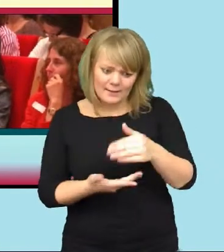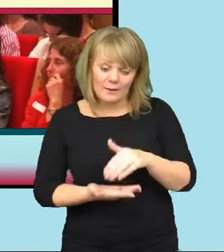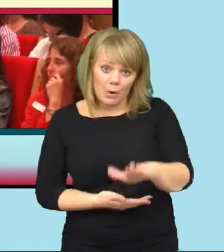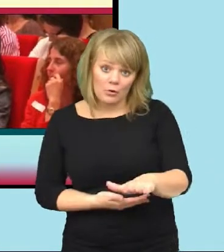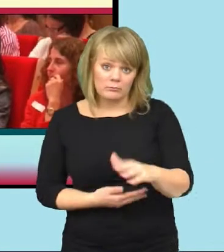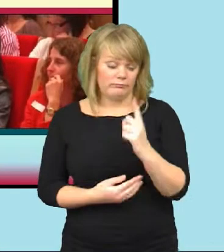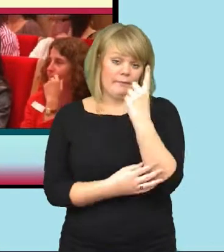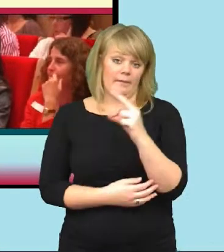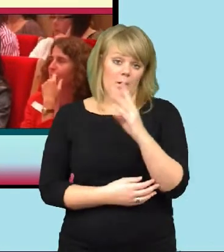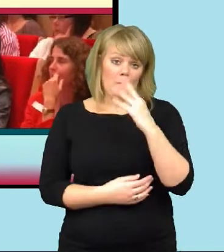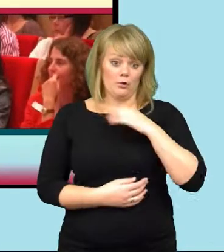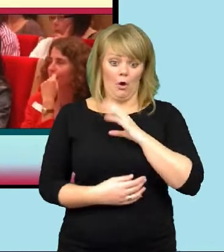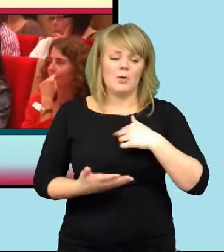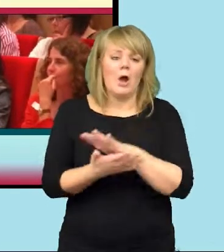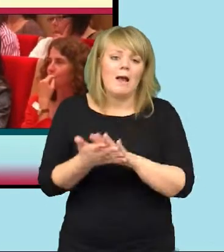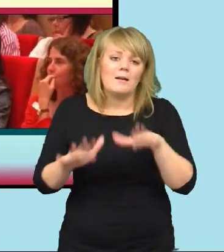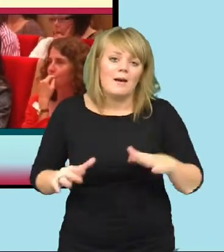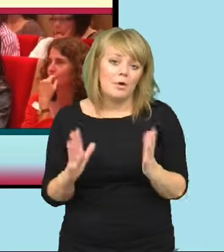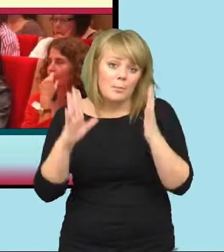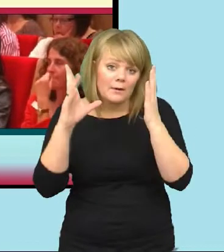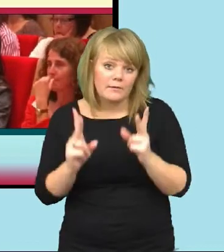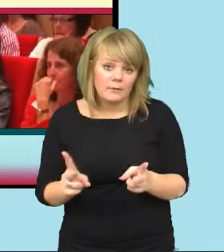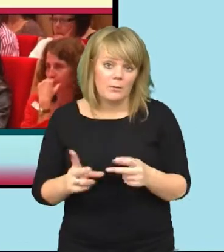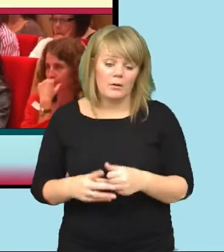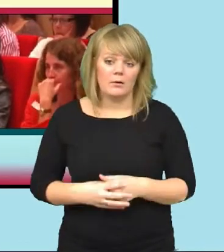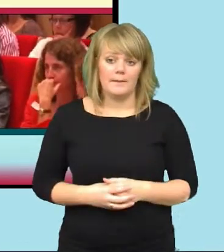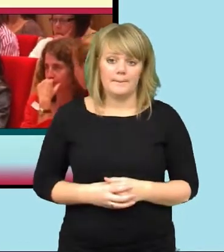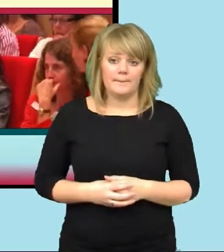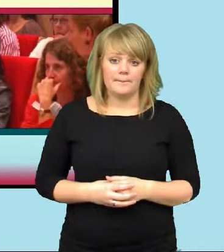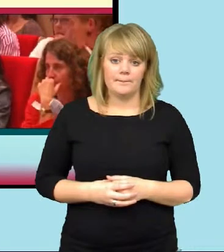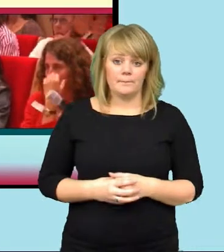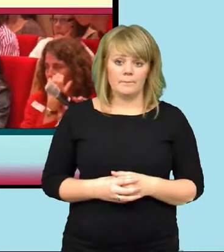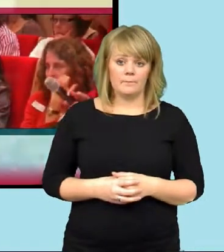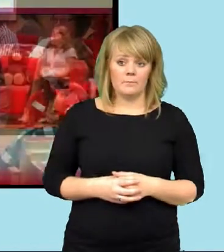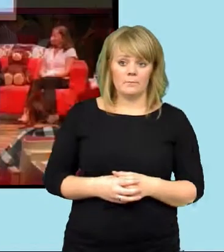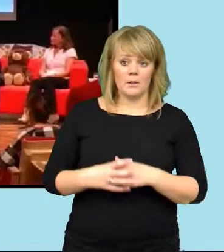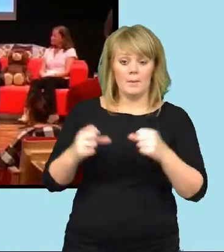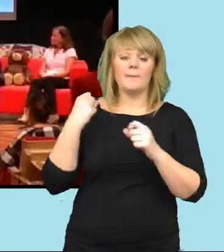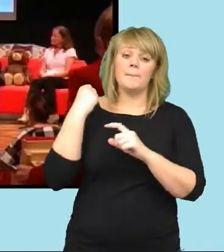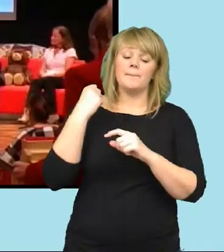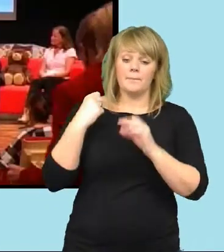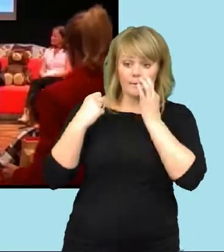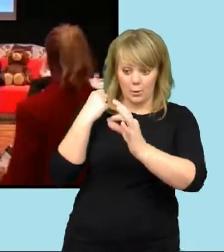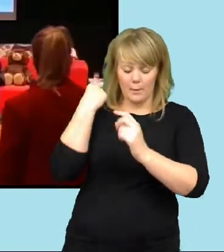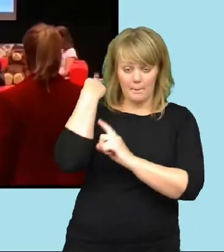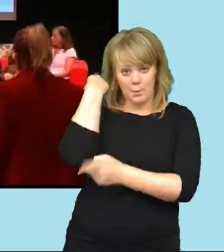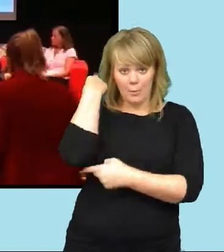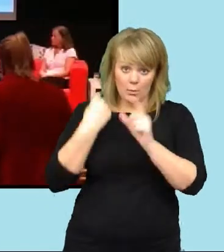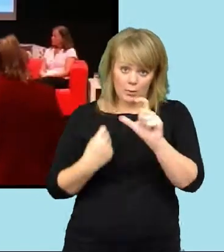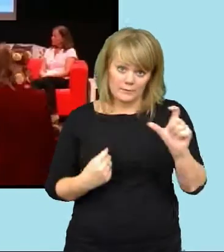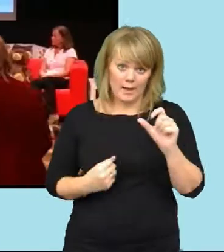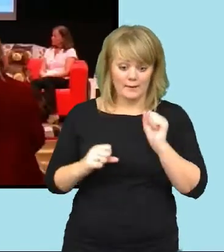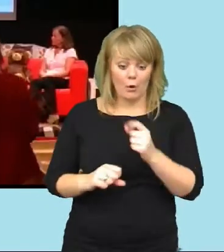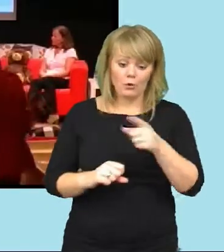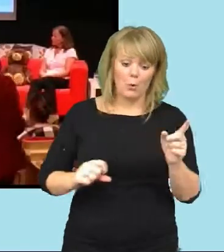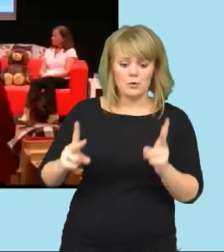rådet jag har, men jag har aldrig haft det problemet. Hur, känner ni att de professionella, att de skulle de kunna vara liksom, ganska franka och rätt